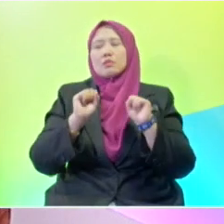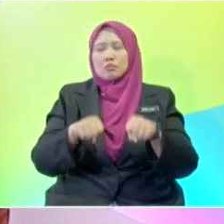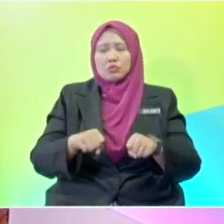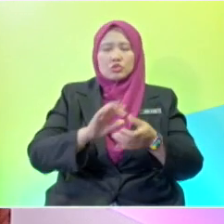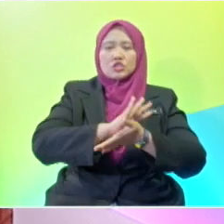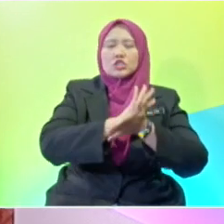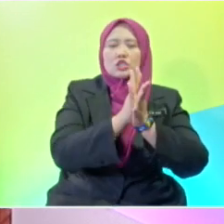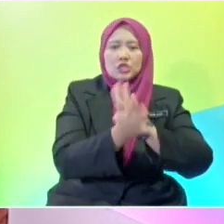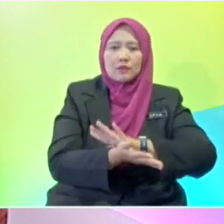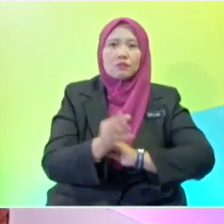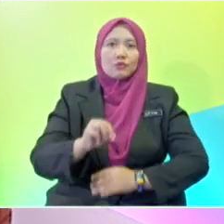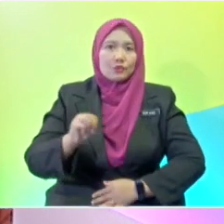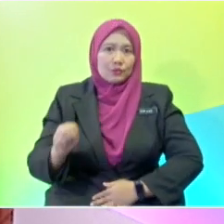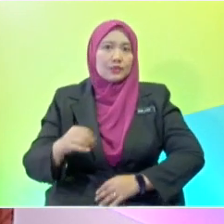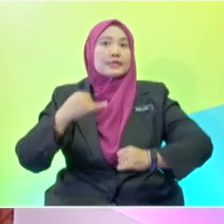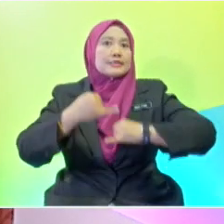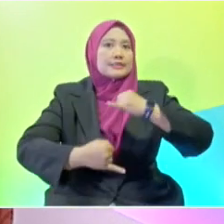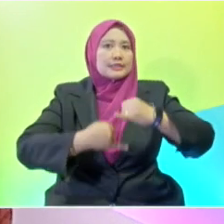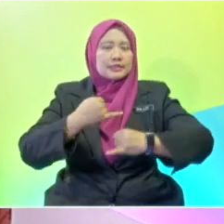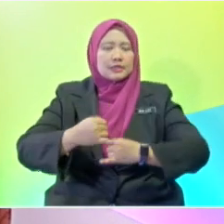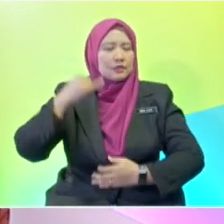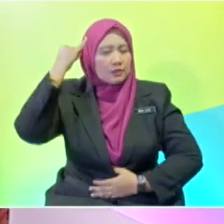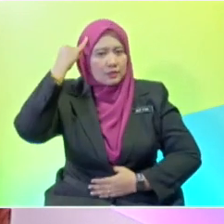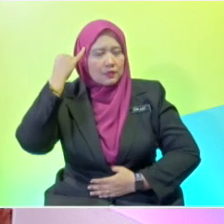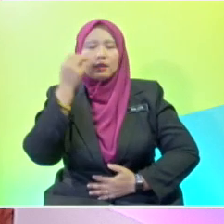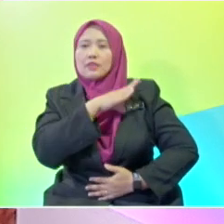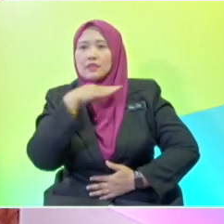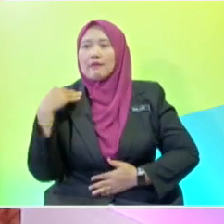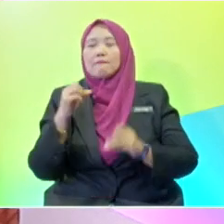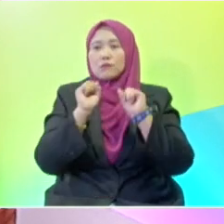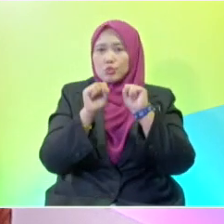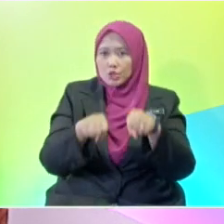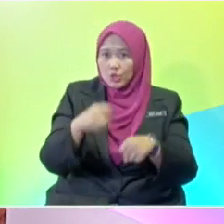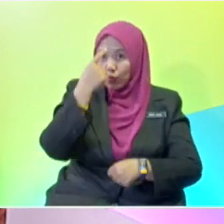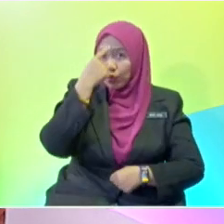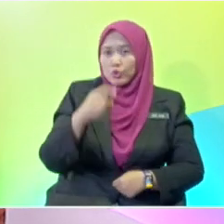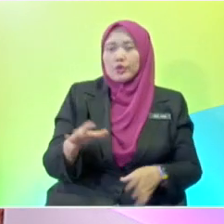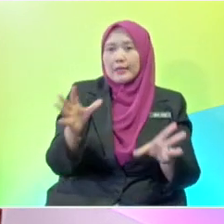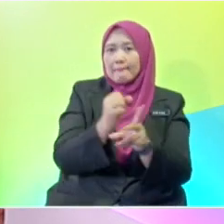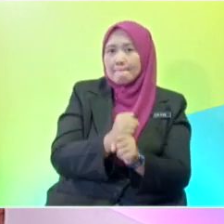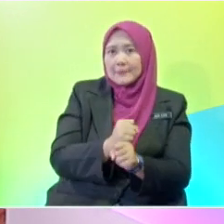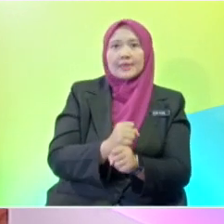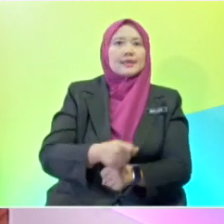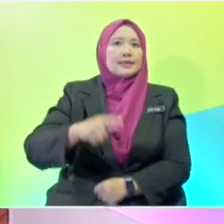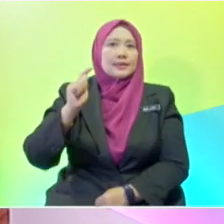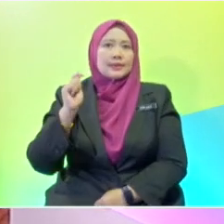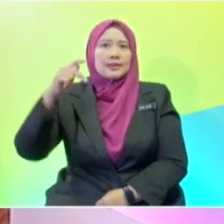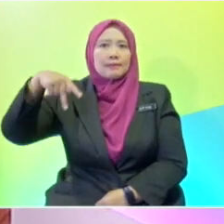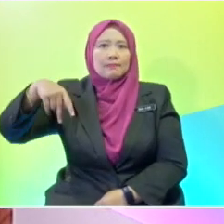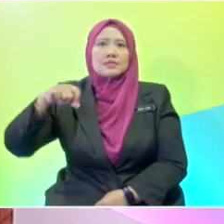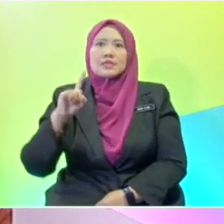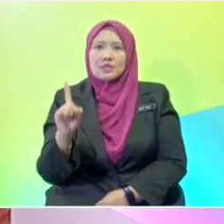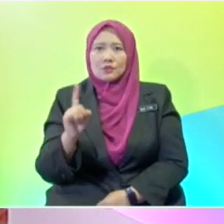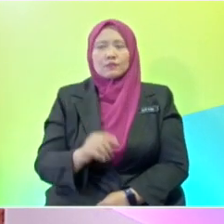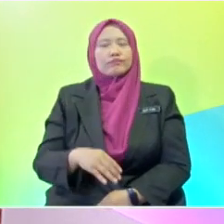menjamin pengetahuan supaya mereka mempunyai kemuliaan untuk TV satu yaitu tahu oke seterusnya untuk